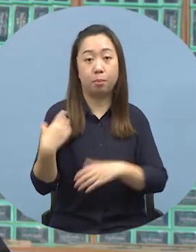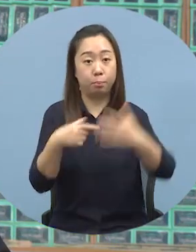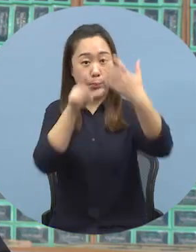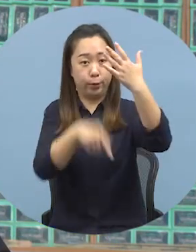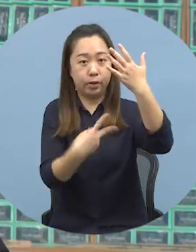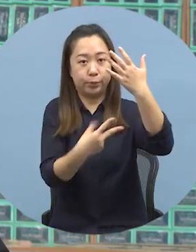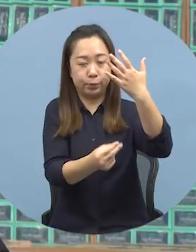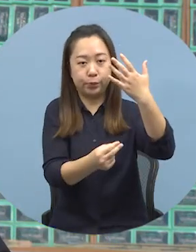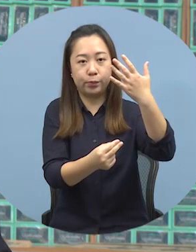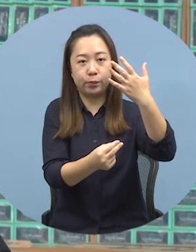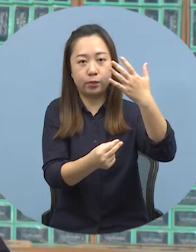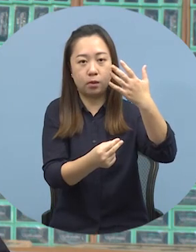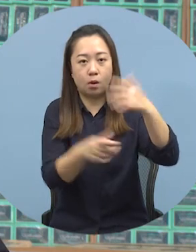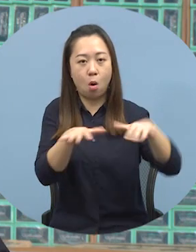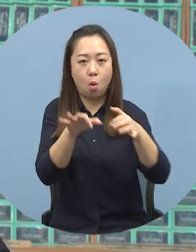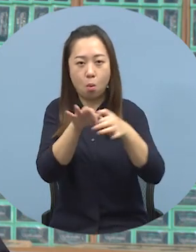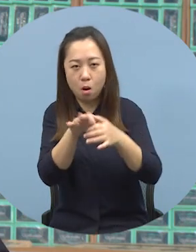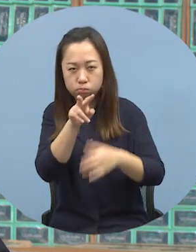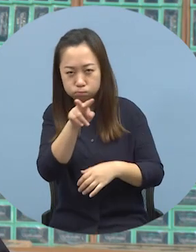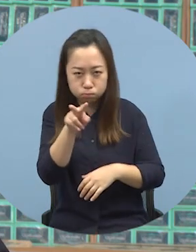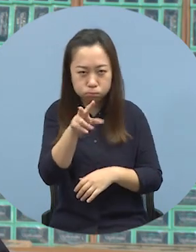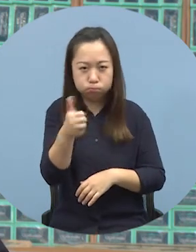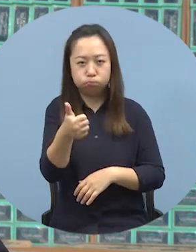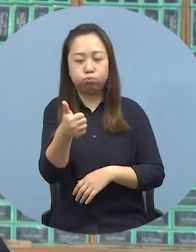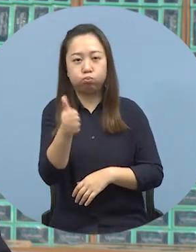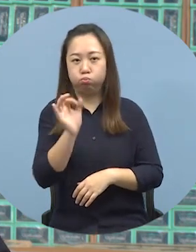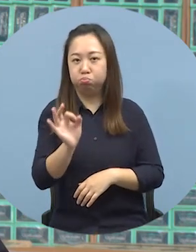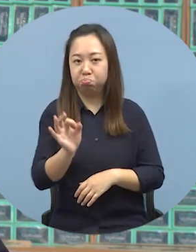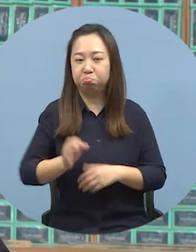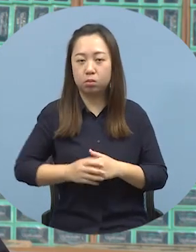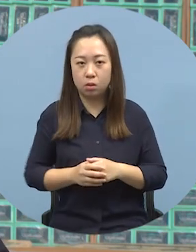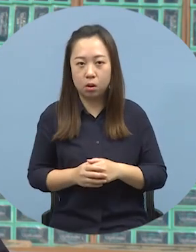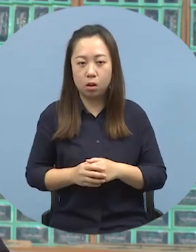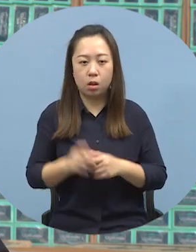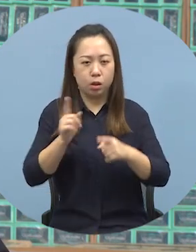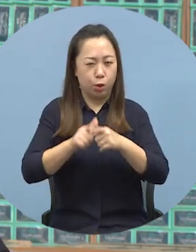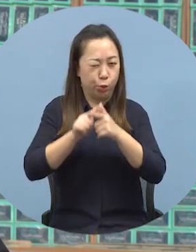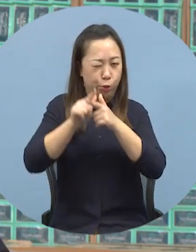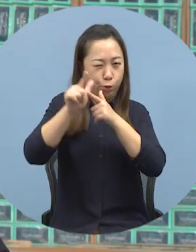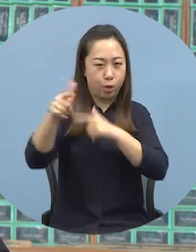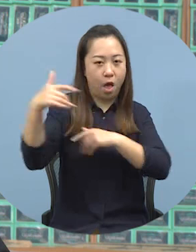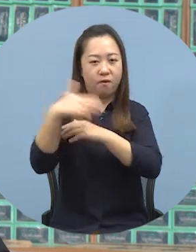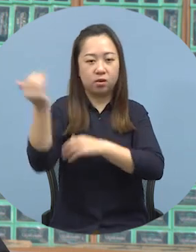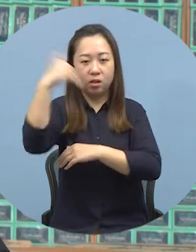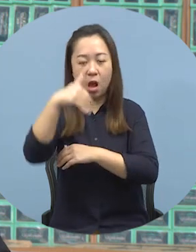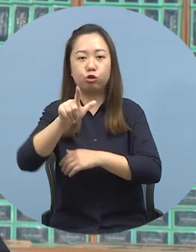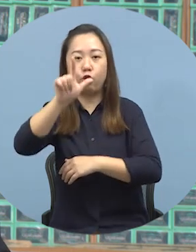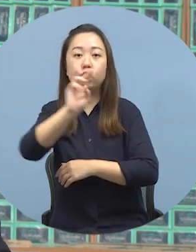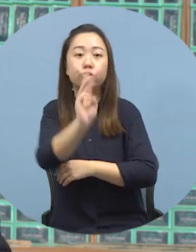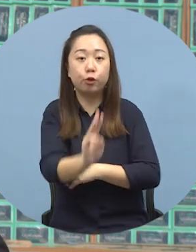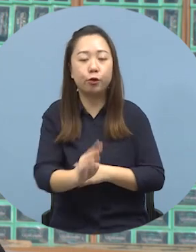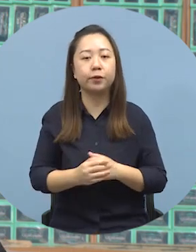係5月27日，海關人員咧見時機成熟，喺偏遠嘅流浮山一帶咧，同埋上